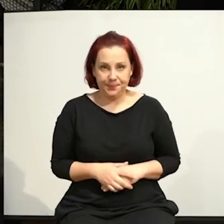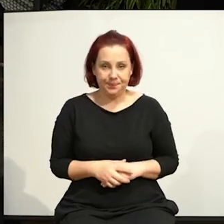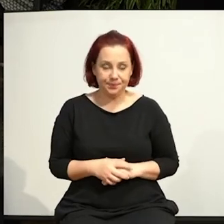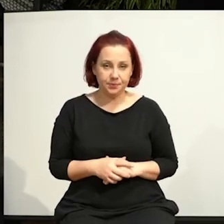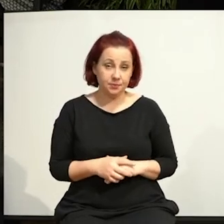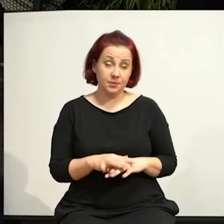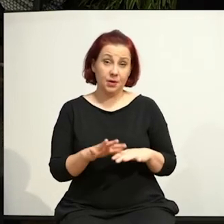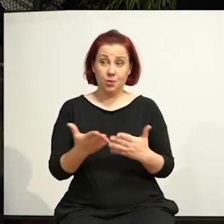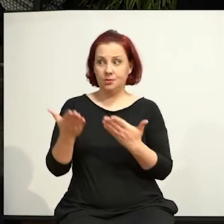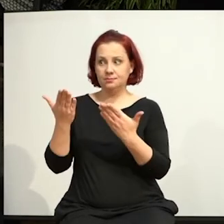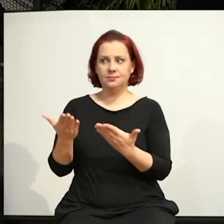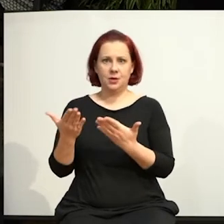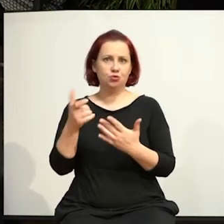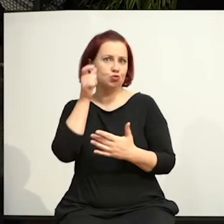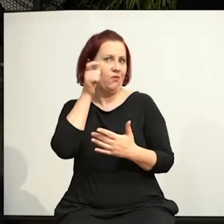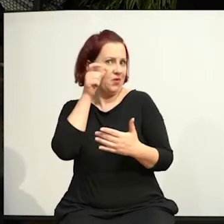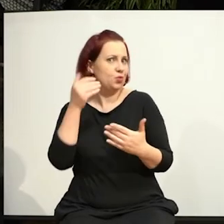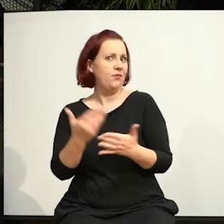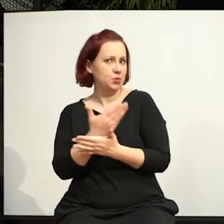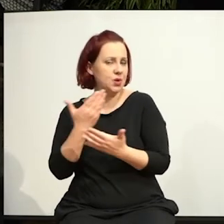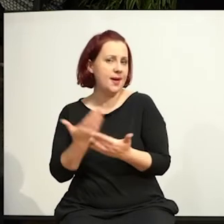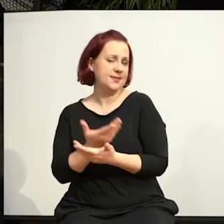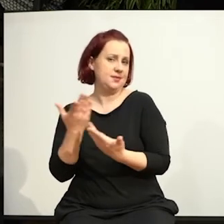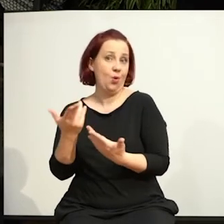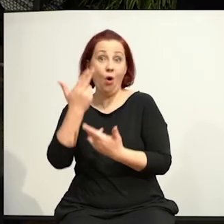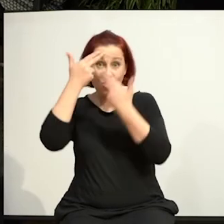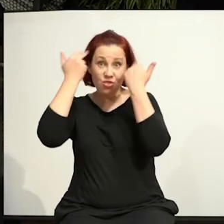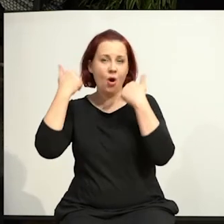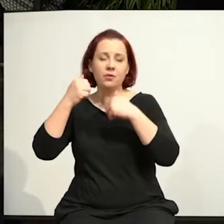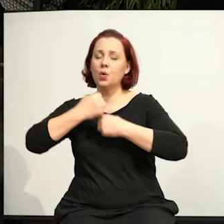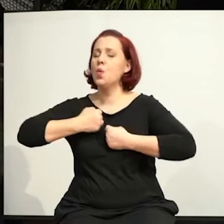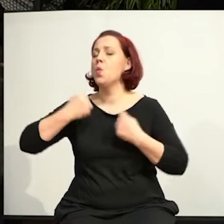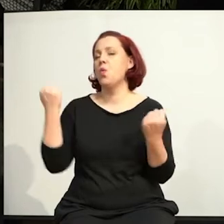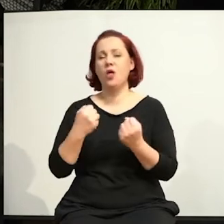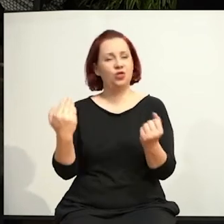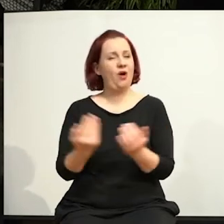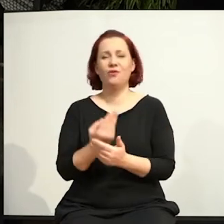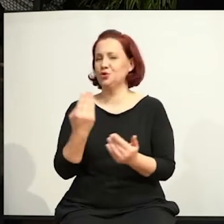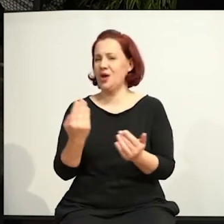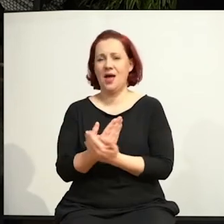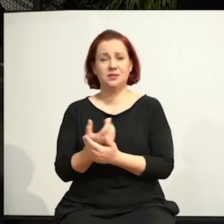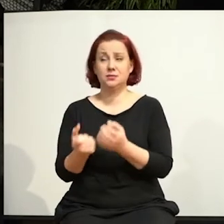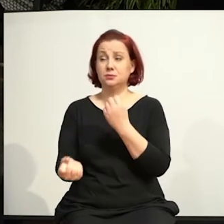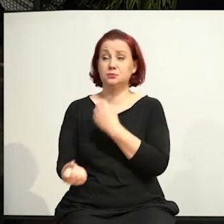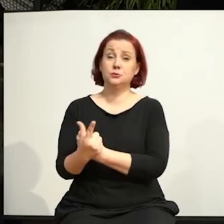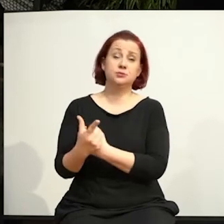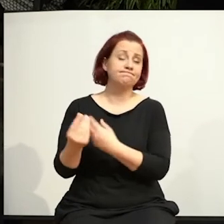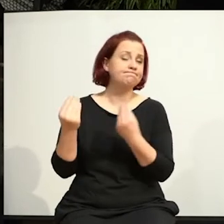jak na człowieka nowoczesnego, tu, bo jednak Norwid był człowiekiem bardzo nowoczesnym, pamiętajmy,